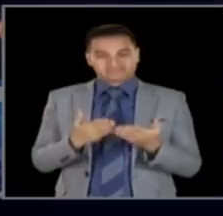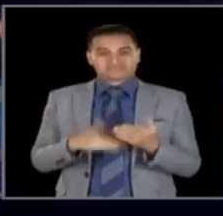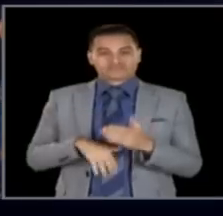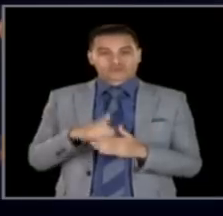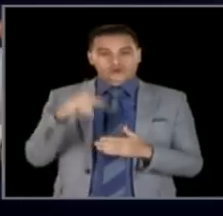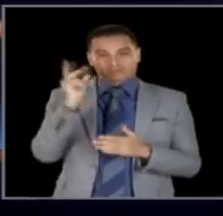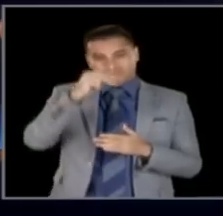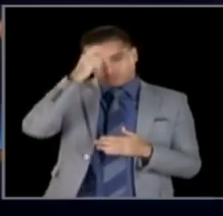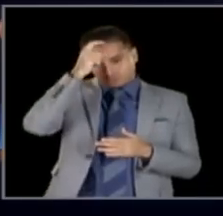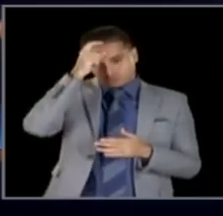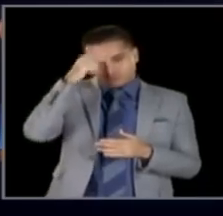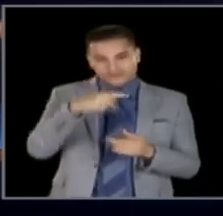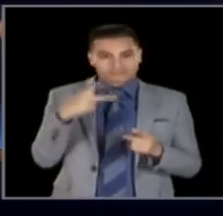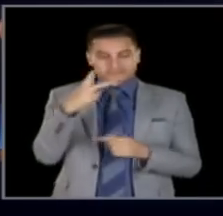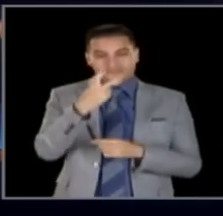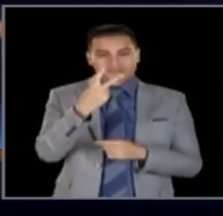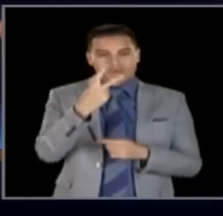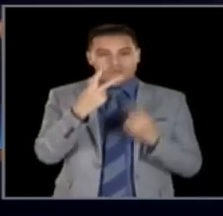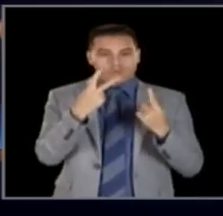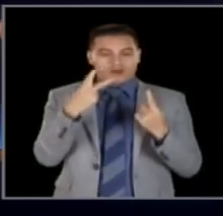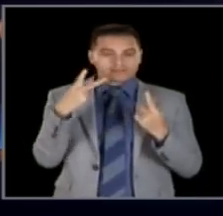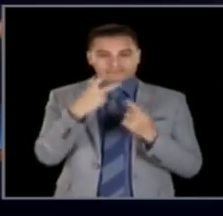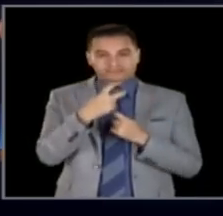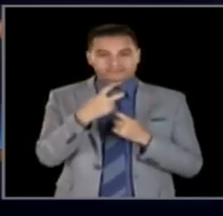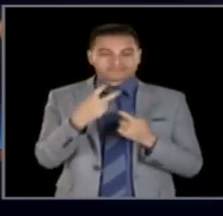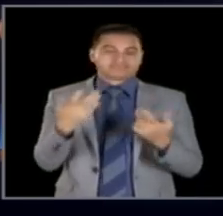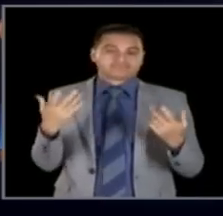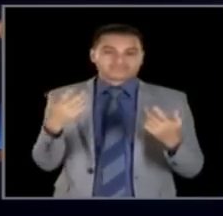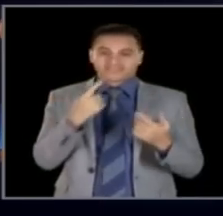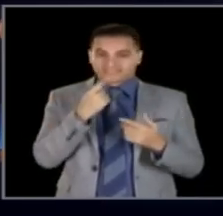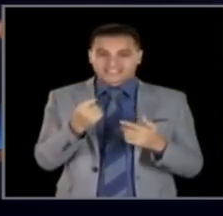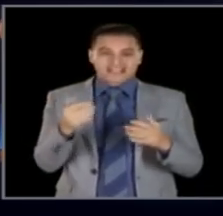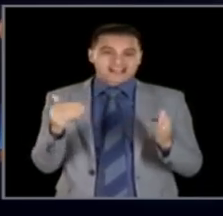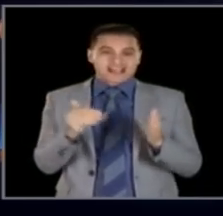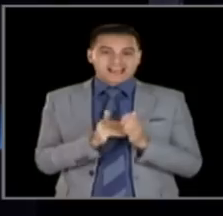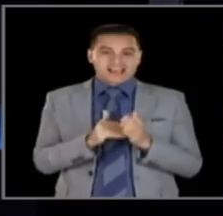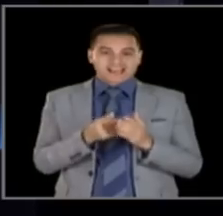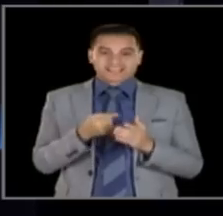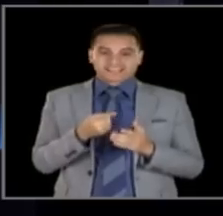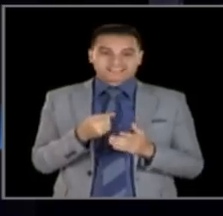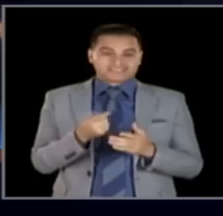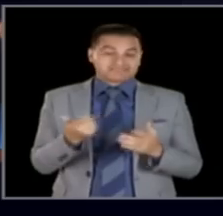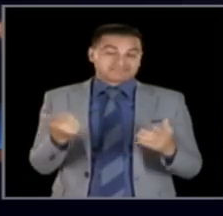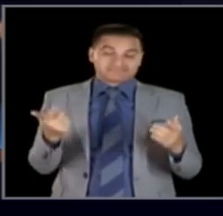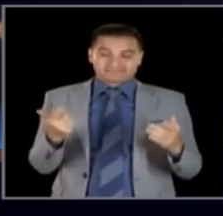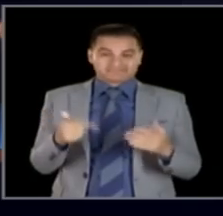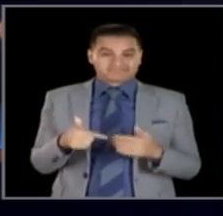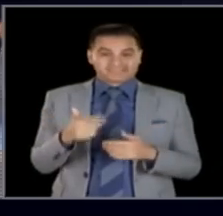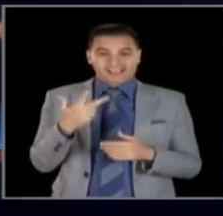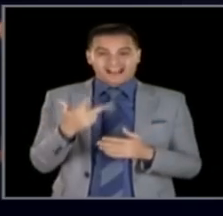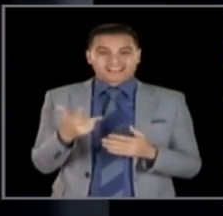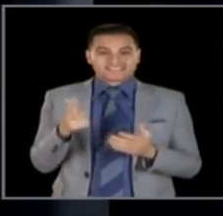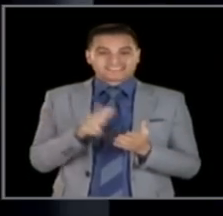كسبنا تركيا شوطين مقابل شوط في الثانية الأخيرة يا مفتري. ثلاث